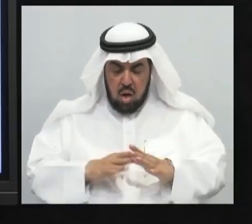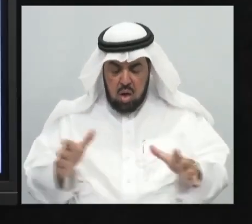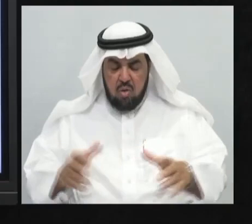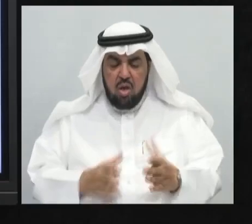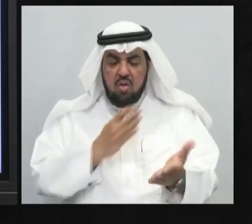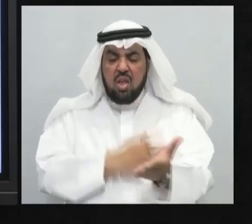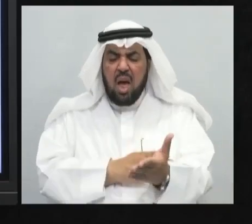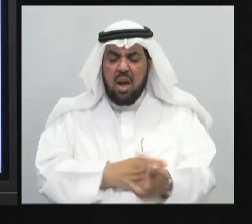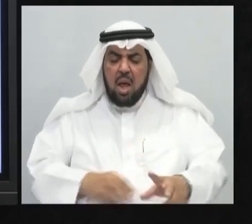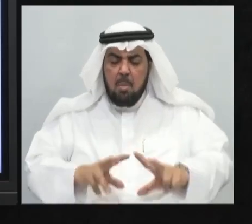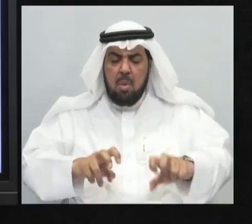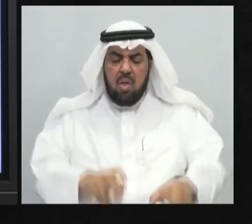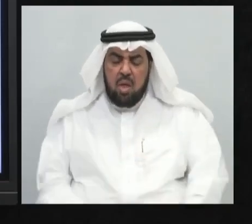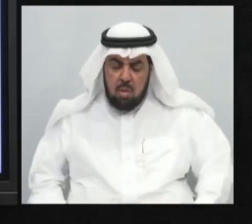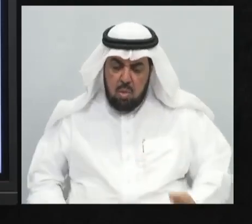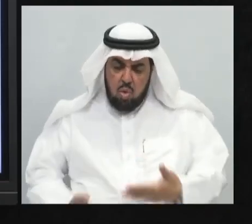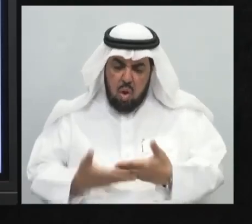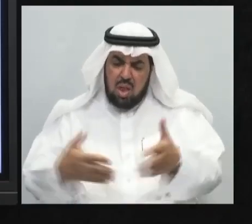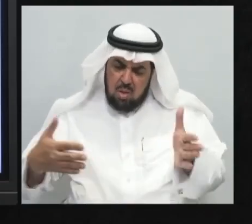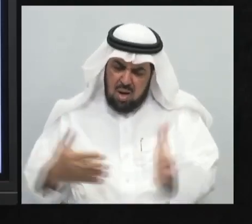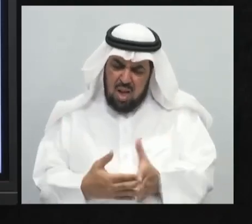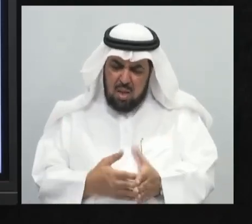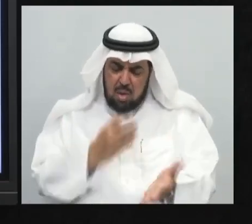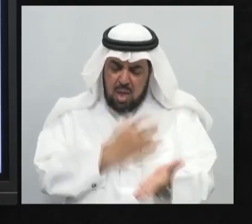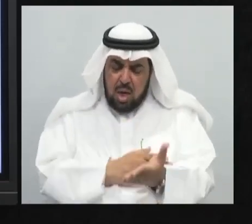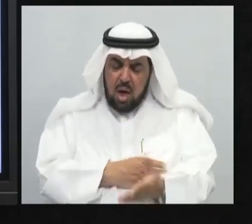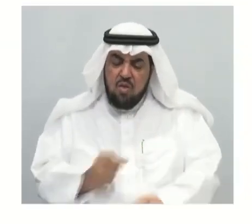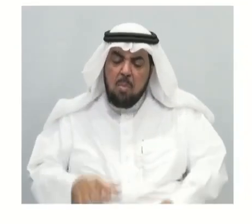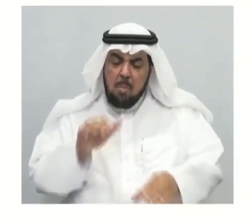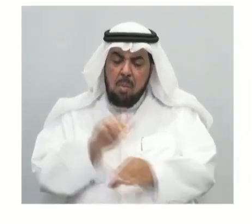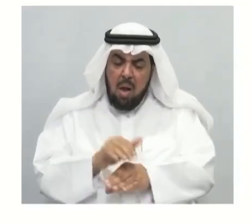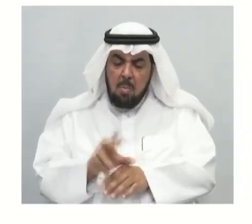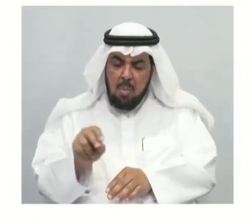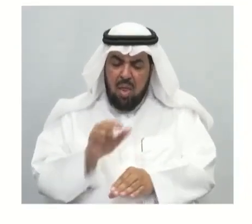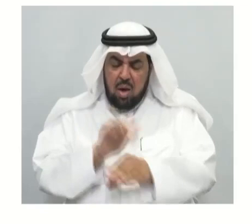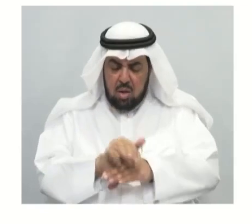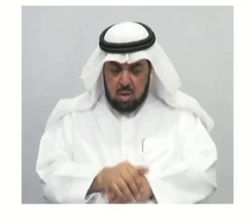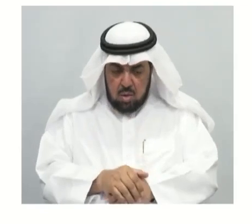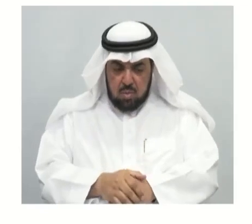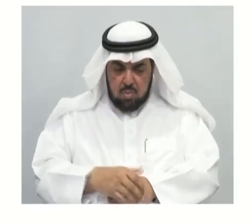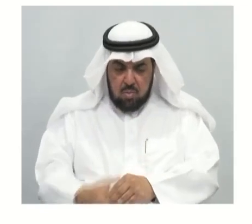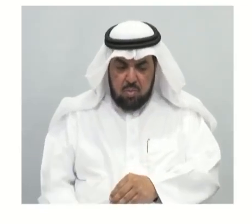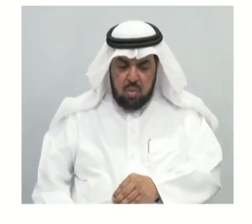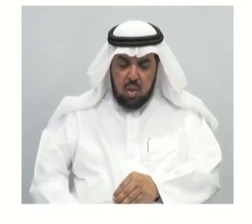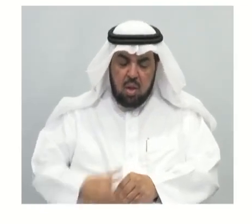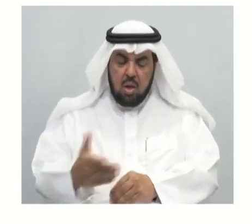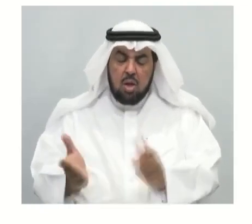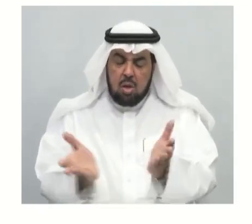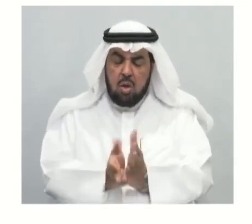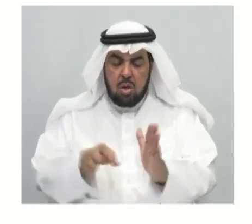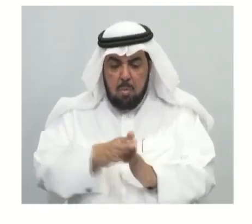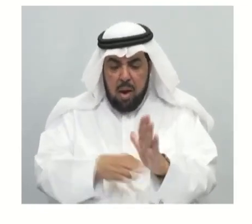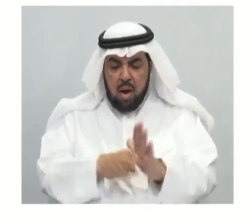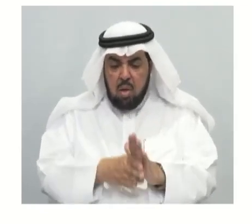تقرير بحثي كما تقدم خاتم التقرير البحثي بعض الاقتراحات بعد ان تدرس البيانات